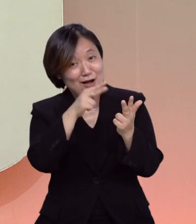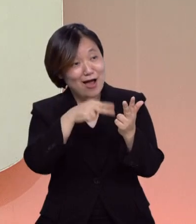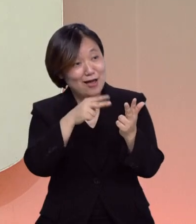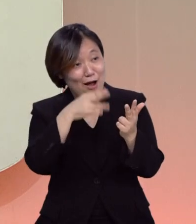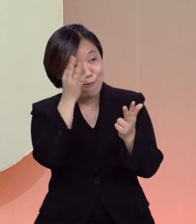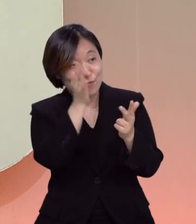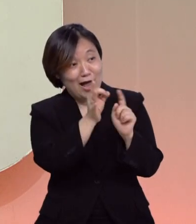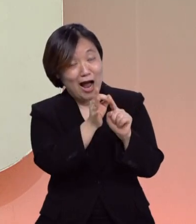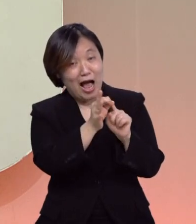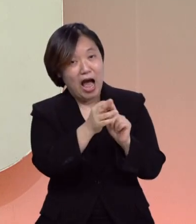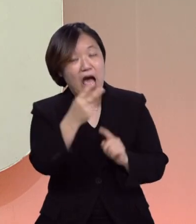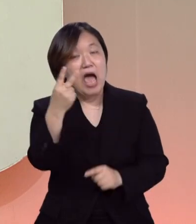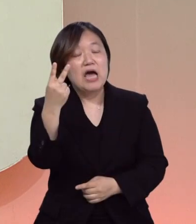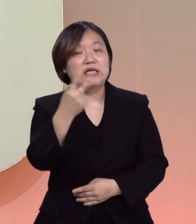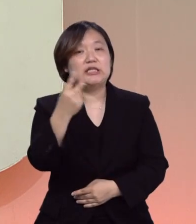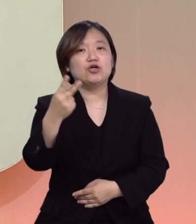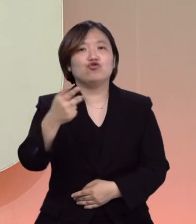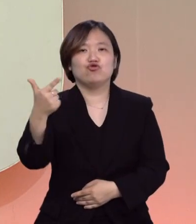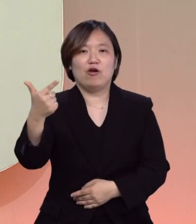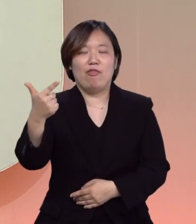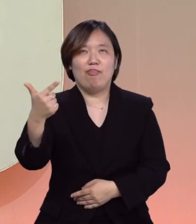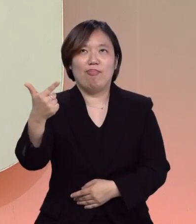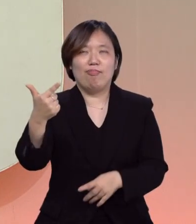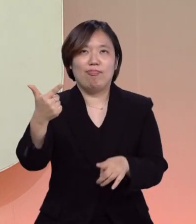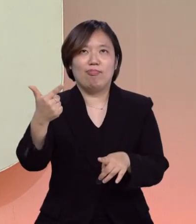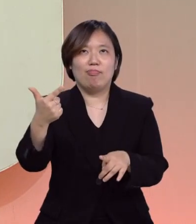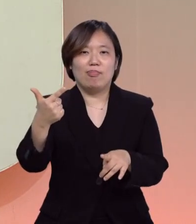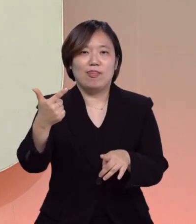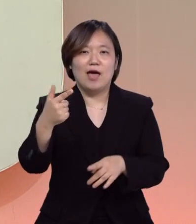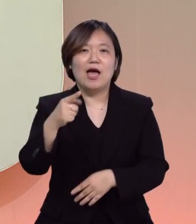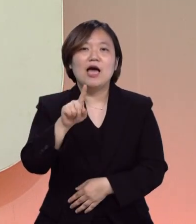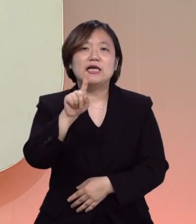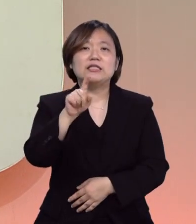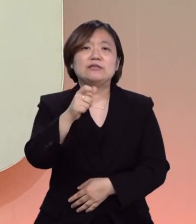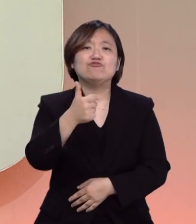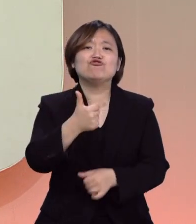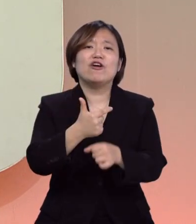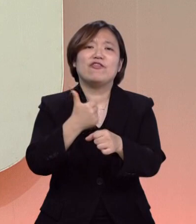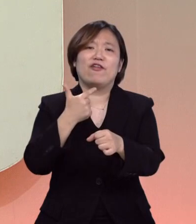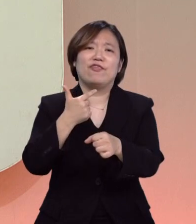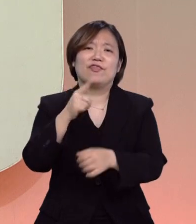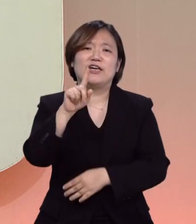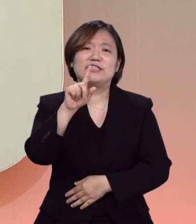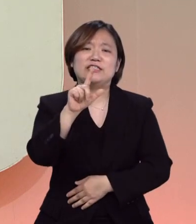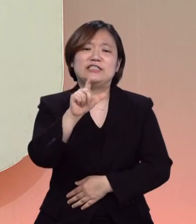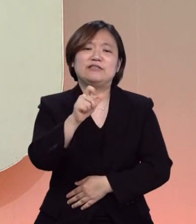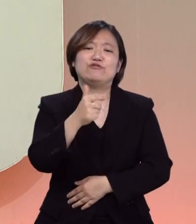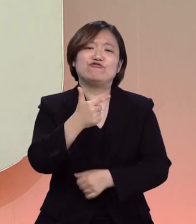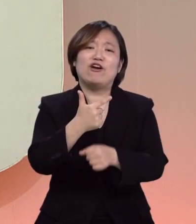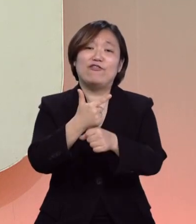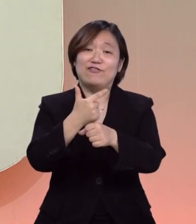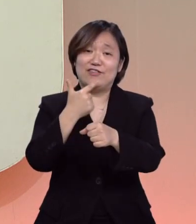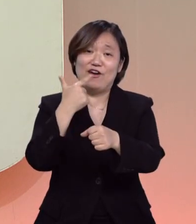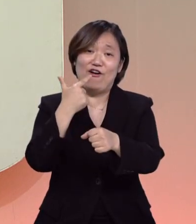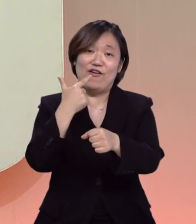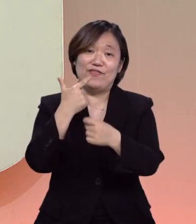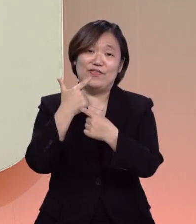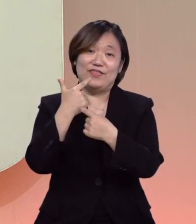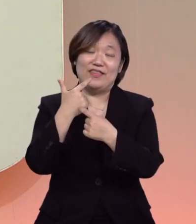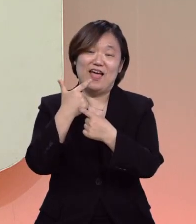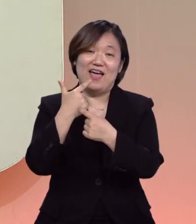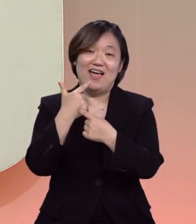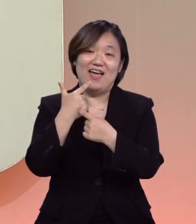2006년도 2006년도면 지금으로부터 약 16년 전이겠네요 그때 거기에